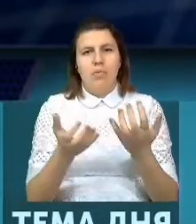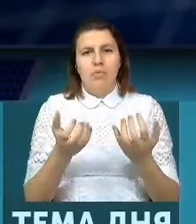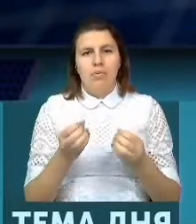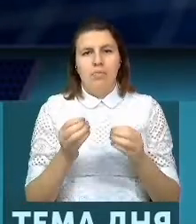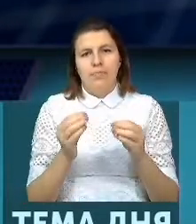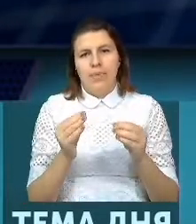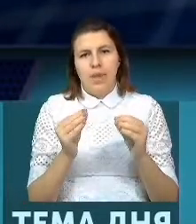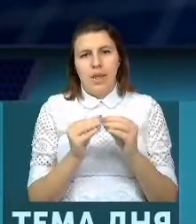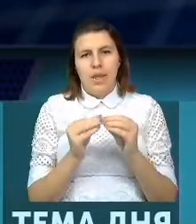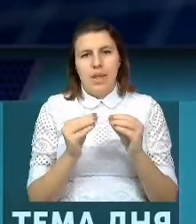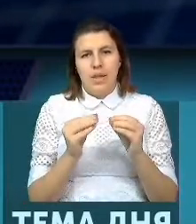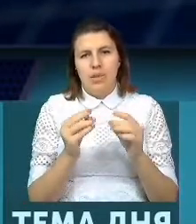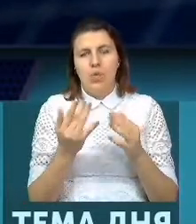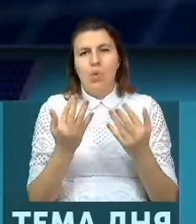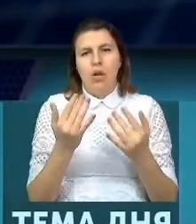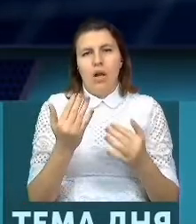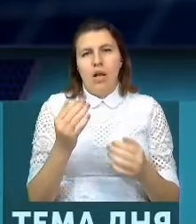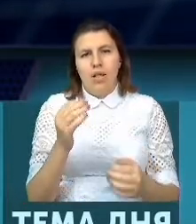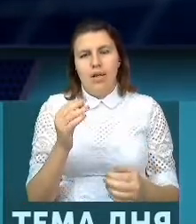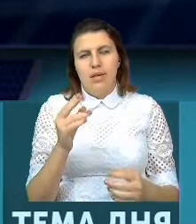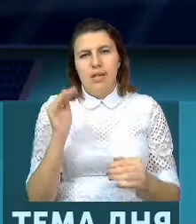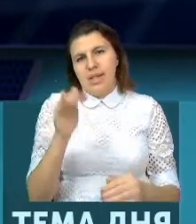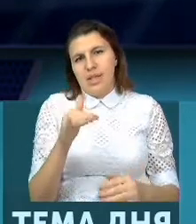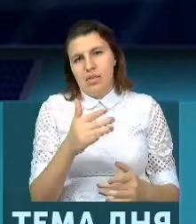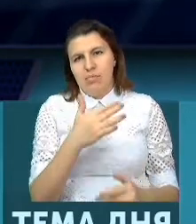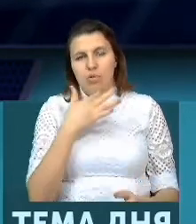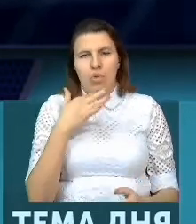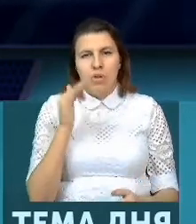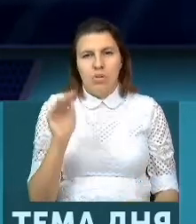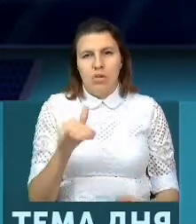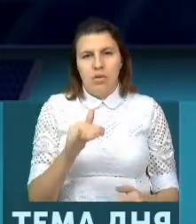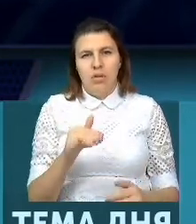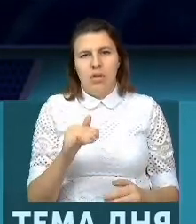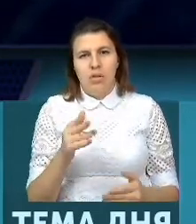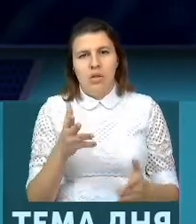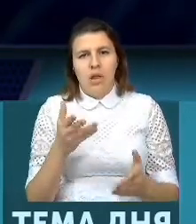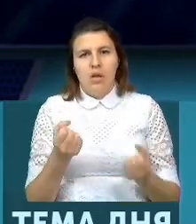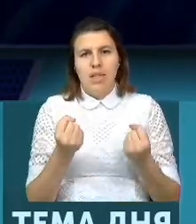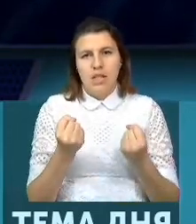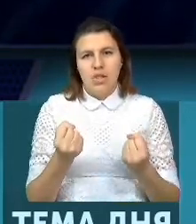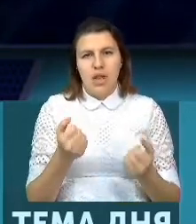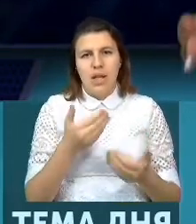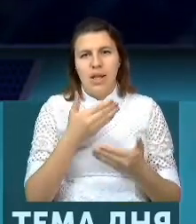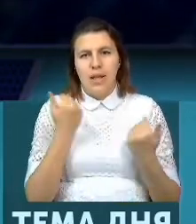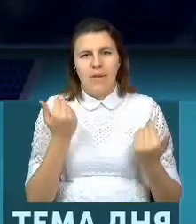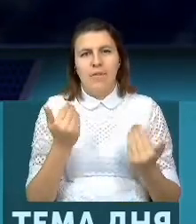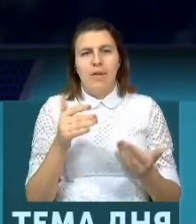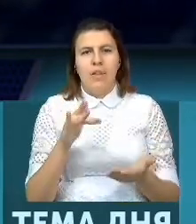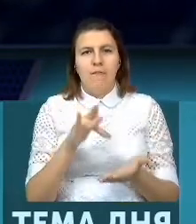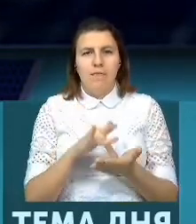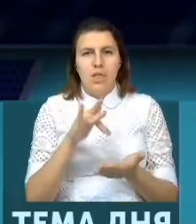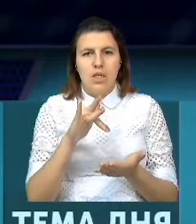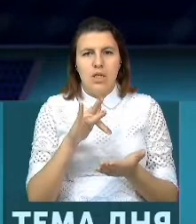на содержание этих домов культуры, которые находятся в районах, ну, вот, допустим, нет в центре города, ну, в центре, вернее,